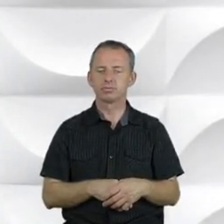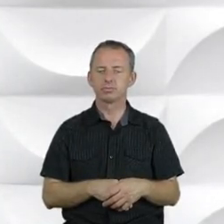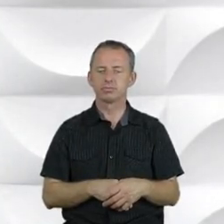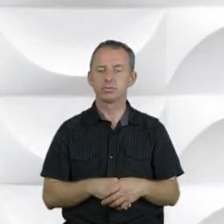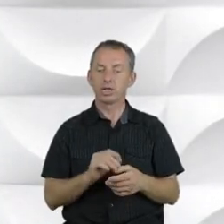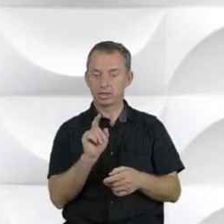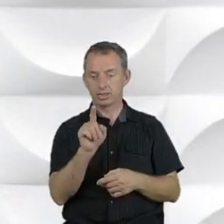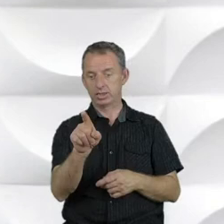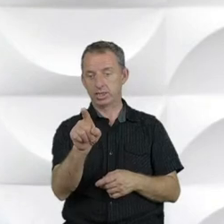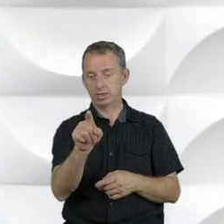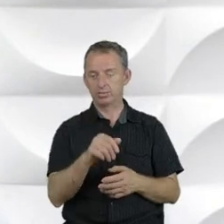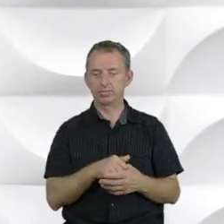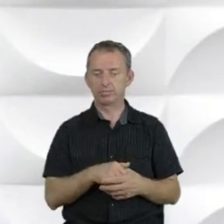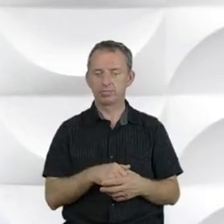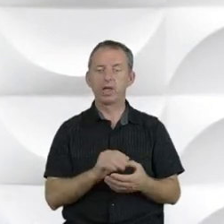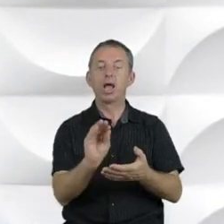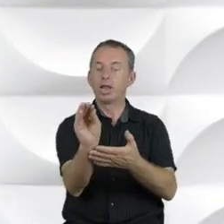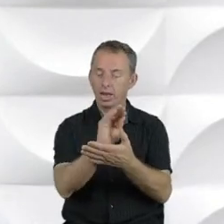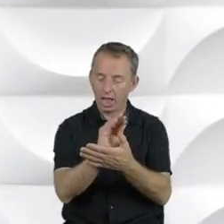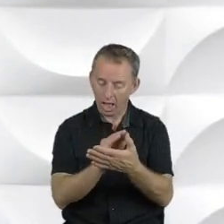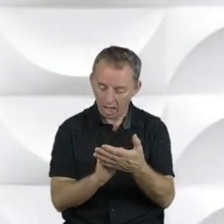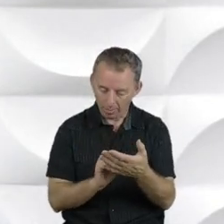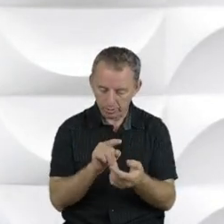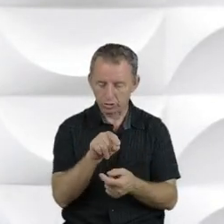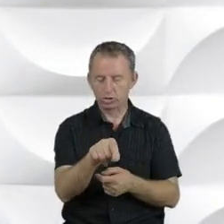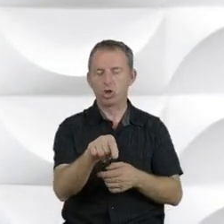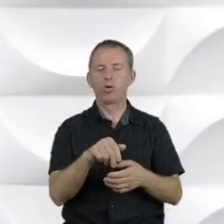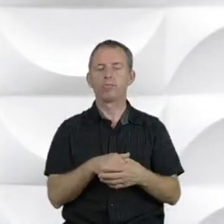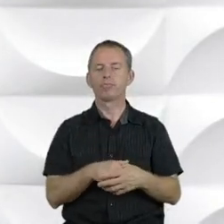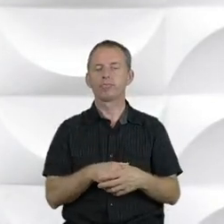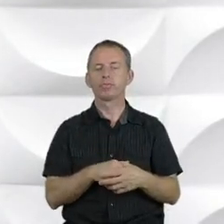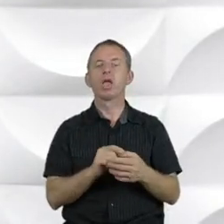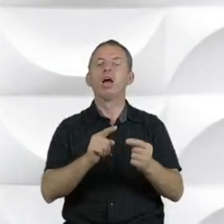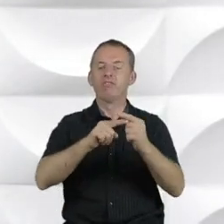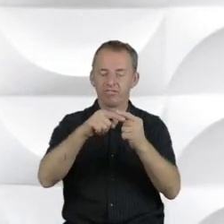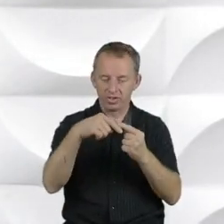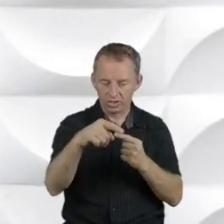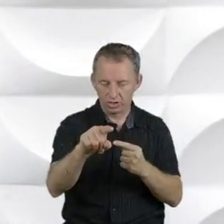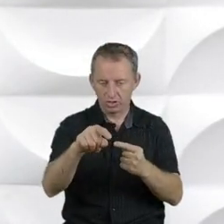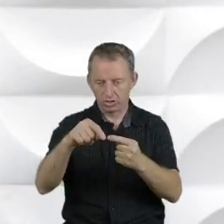Ty napisz to i wyślij